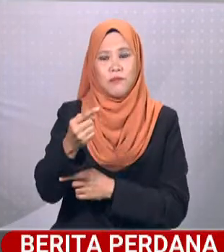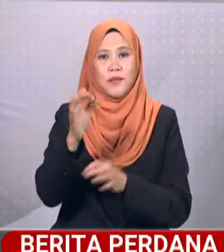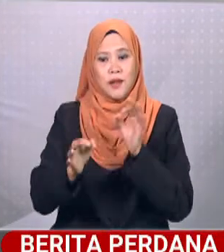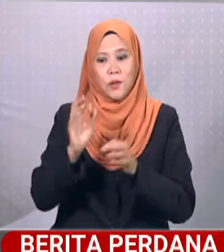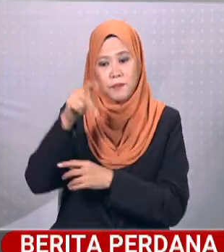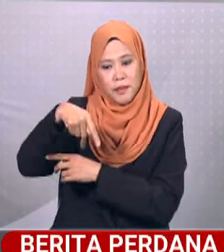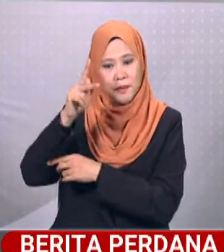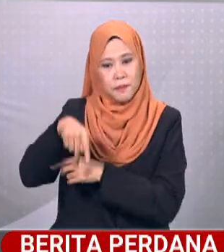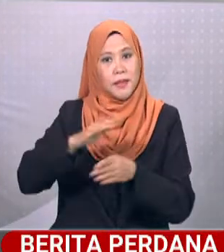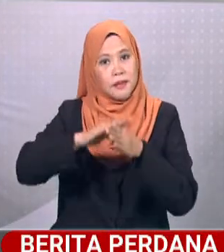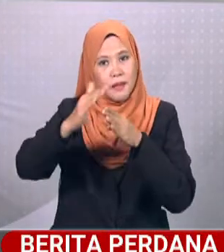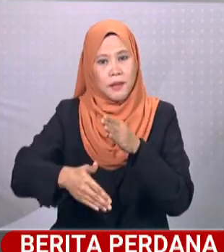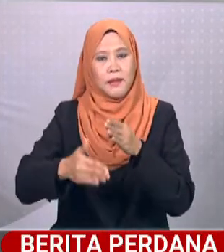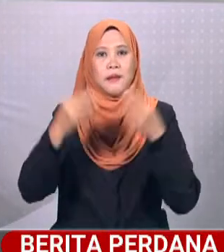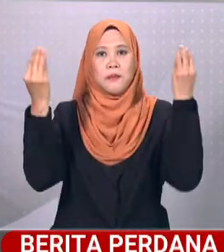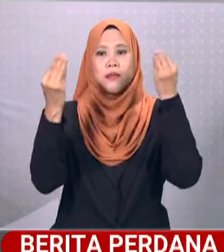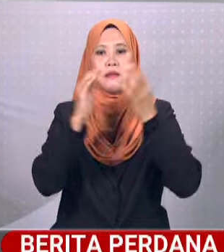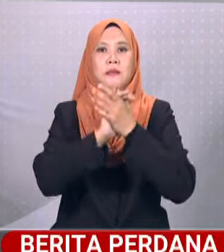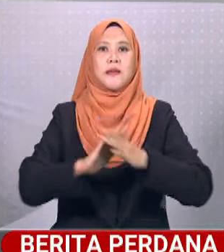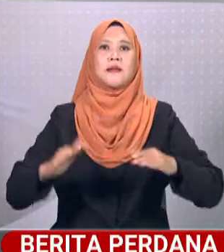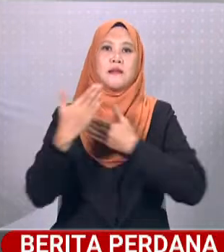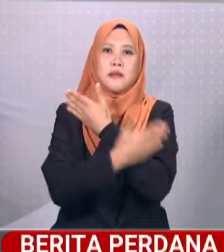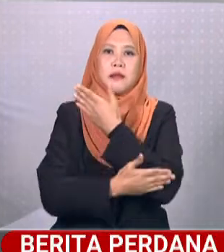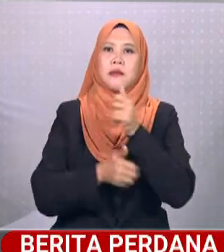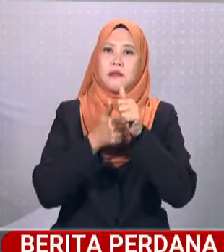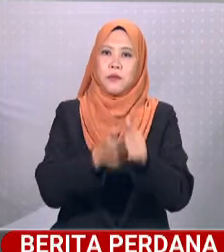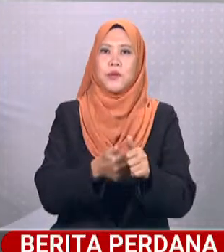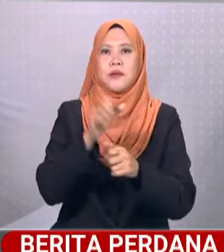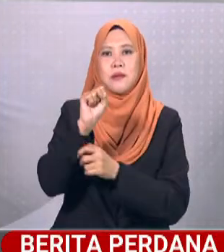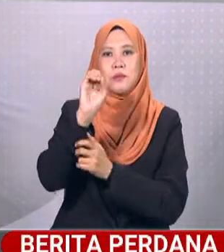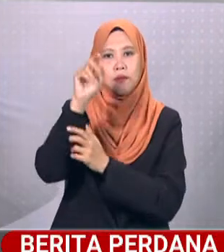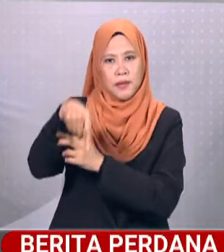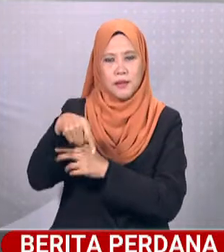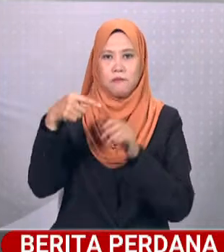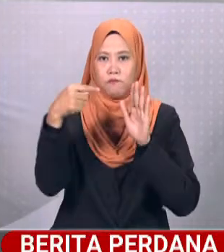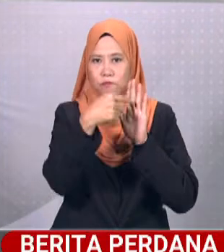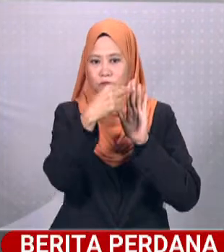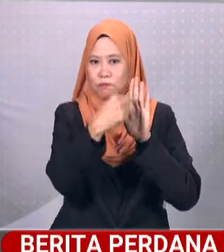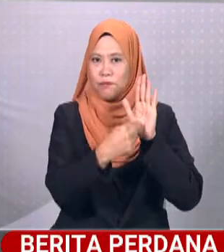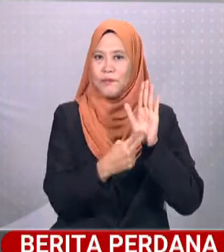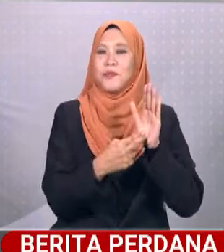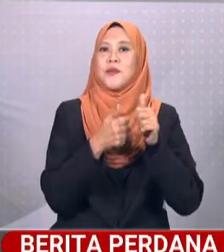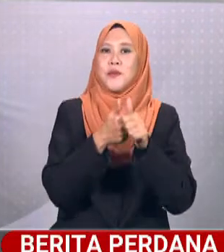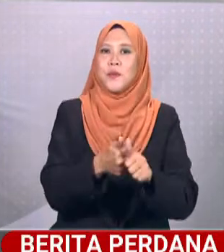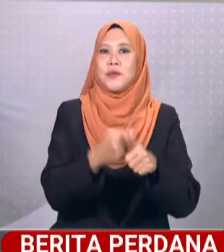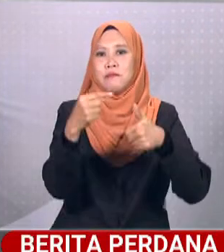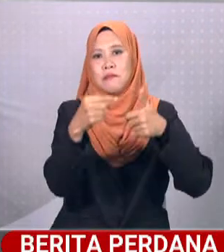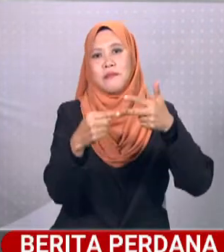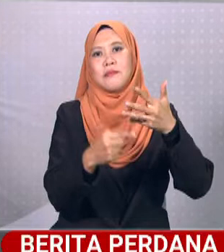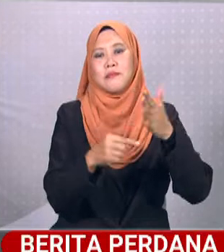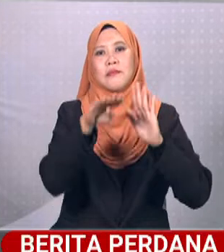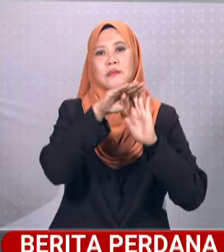ditamatkan, Majlis Keselamatan Negara akan menyediakan prosedur operasi standard SOP bagi menentukan perkara